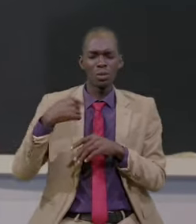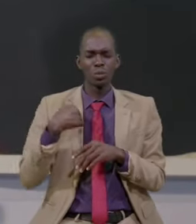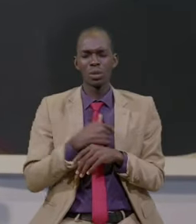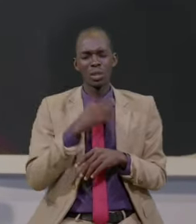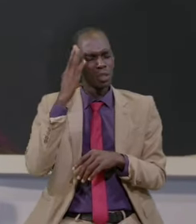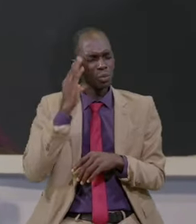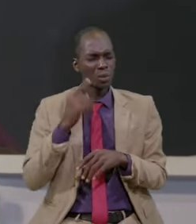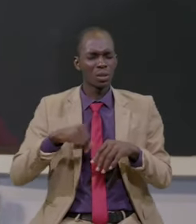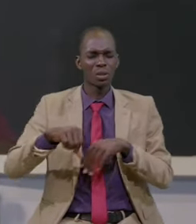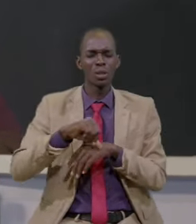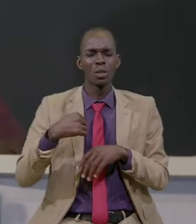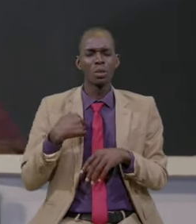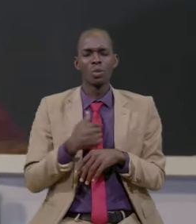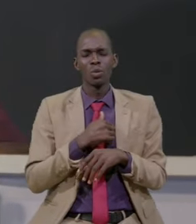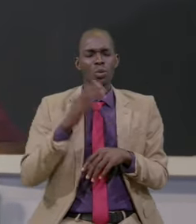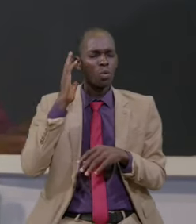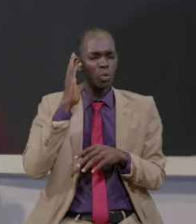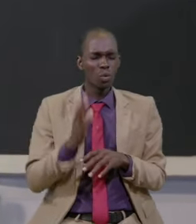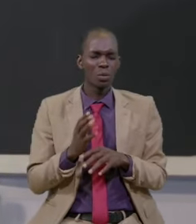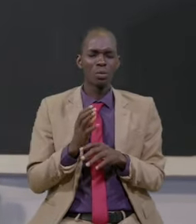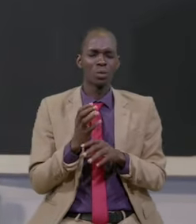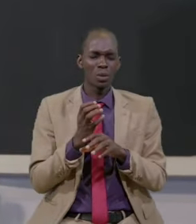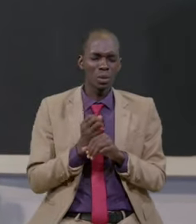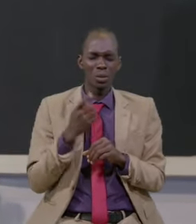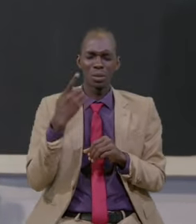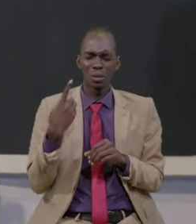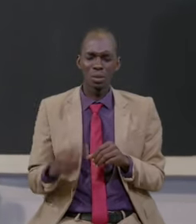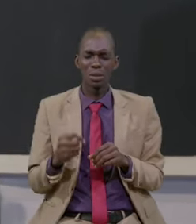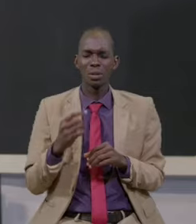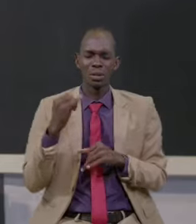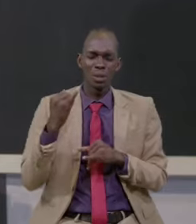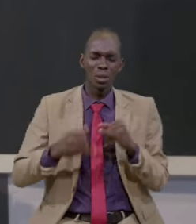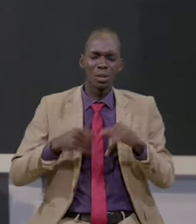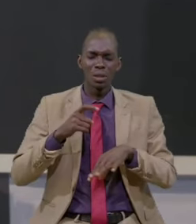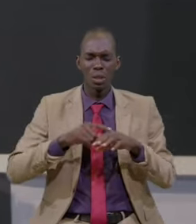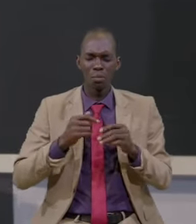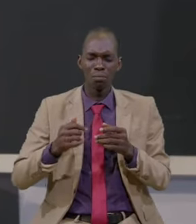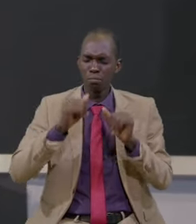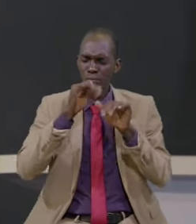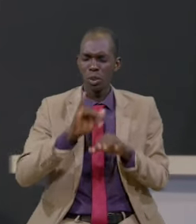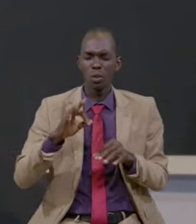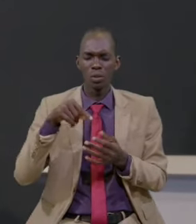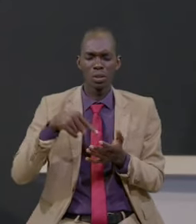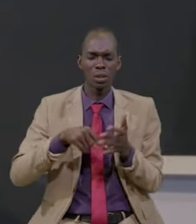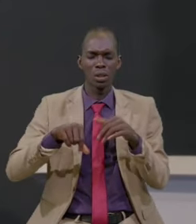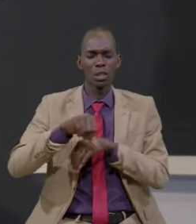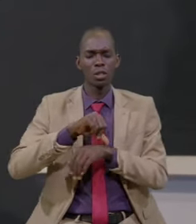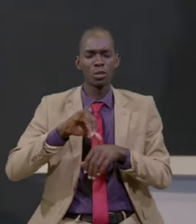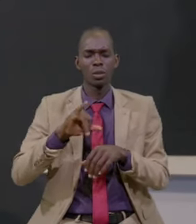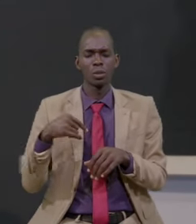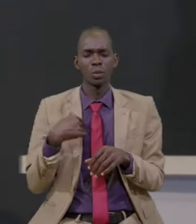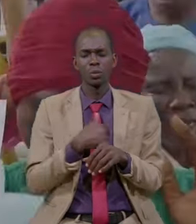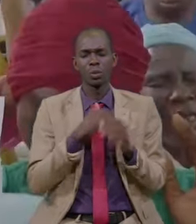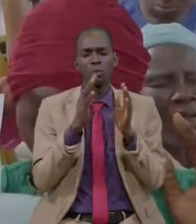l'onction et nous allons fais la moisson de la fin de ta vie, cette onction. Je prie, Seigneur, que ton